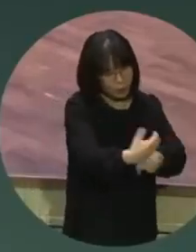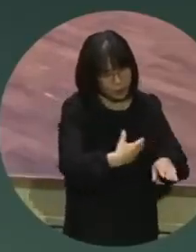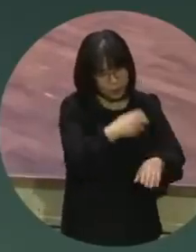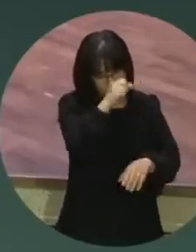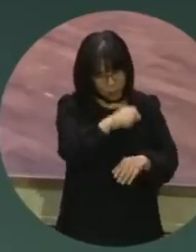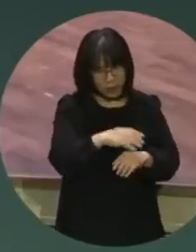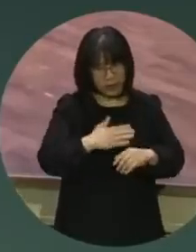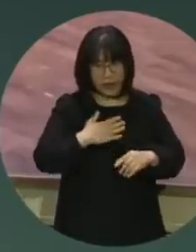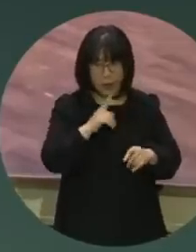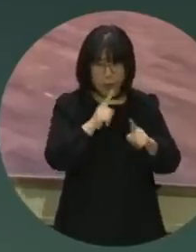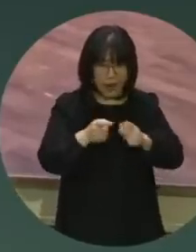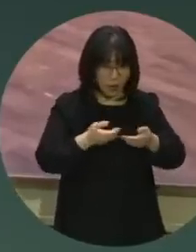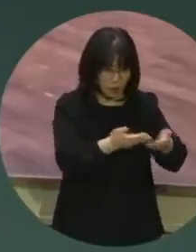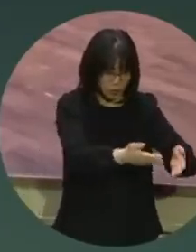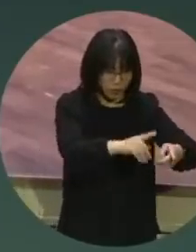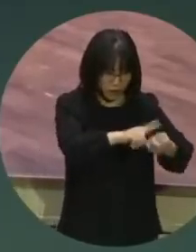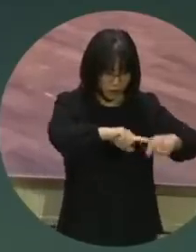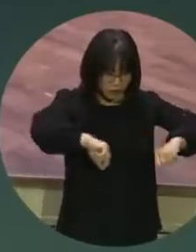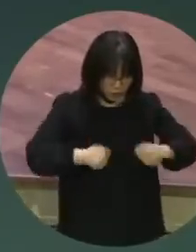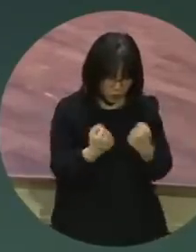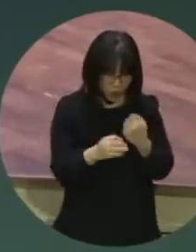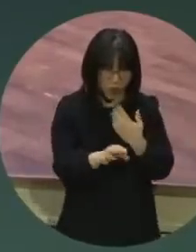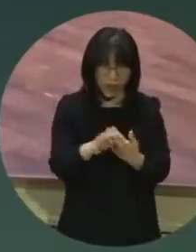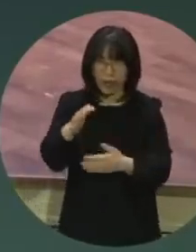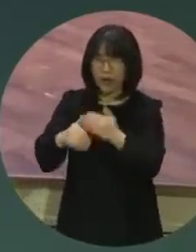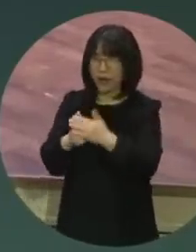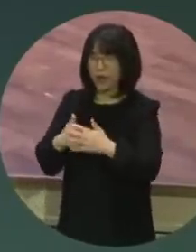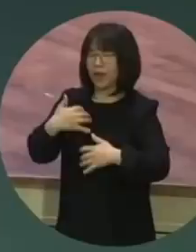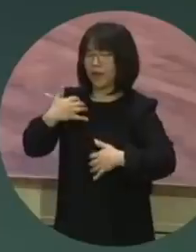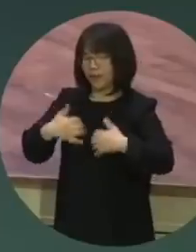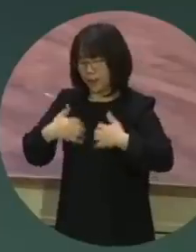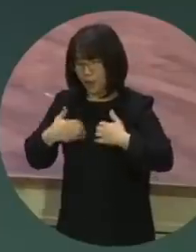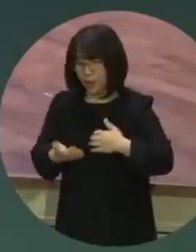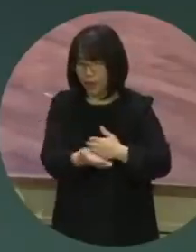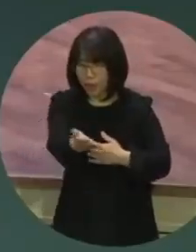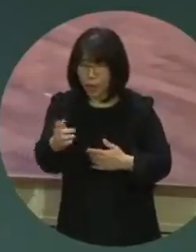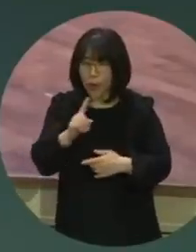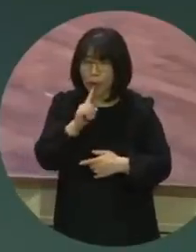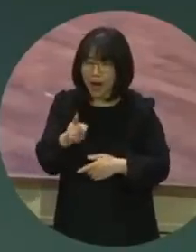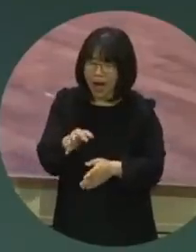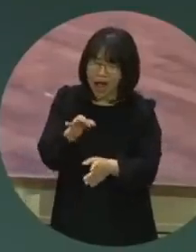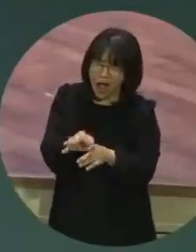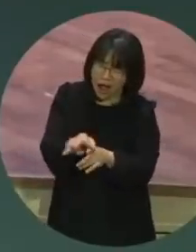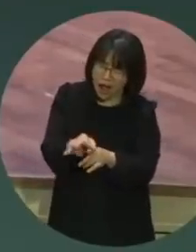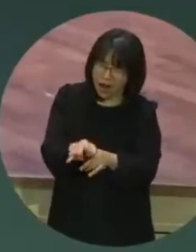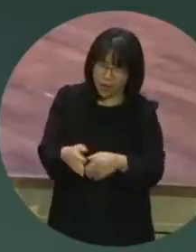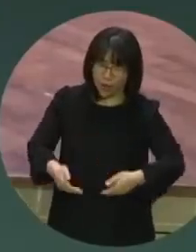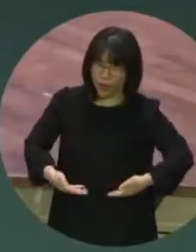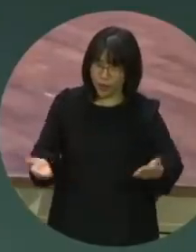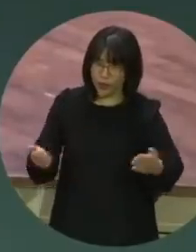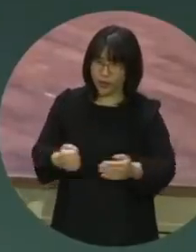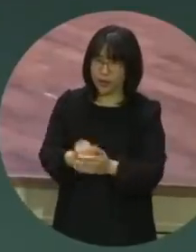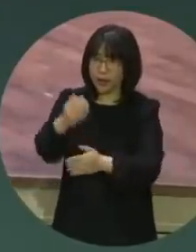내 말에 순종하면 아멘. 그죠? 하나님 너희는 말 안 필요 없어요. 하나님의 말 내 말이.